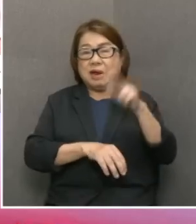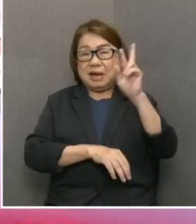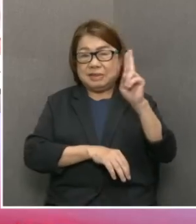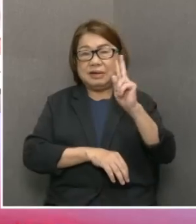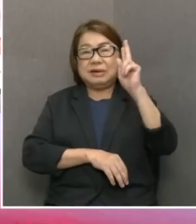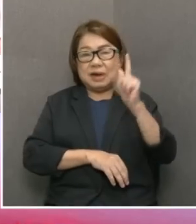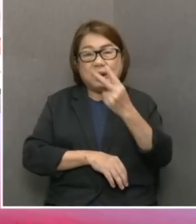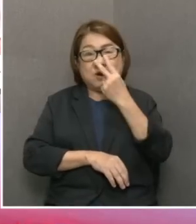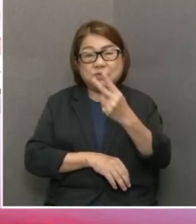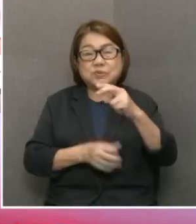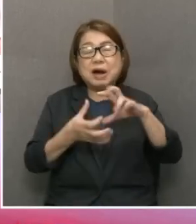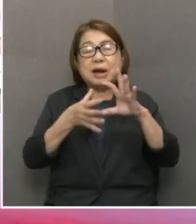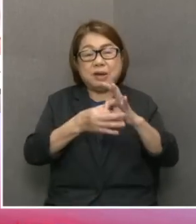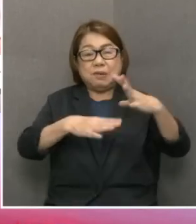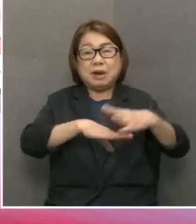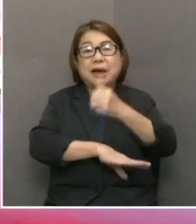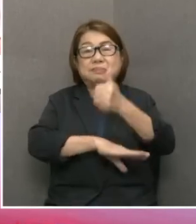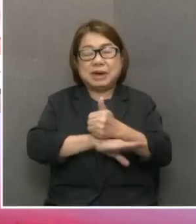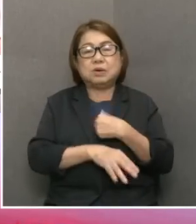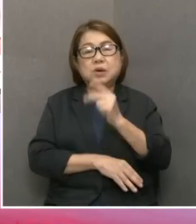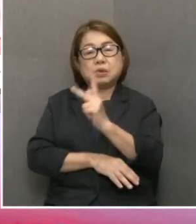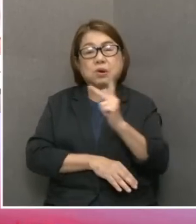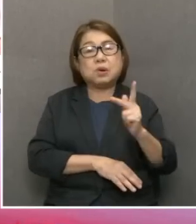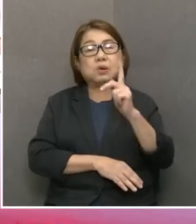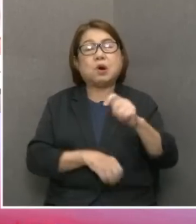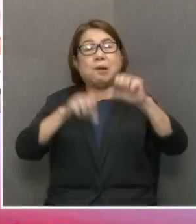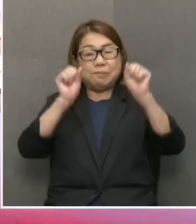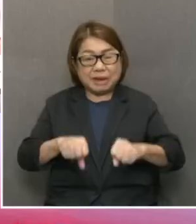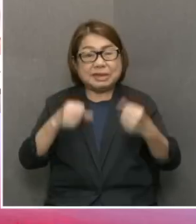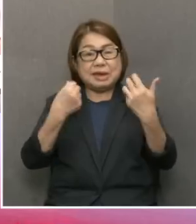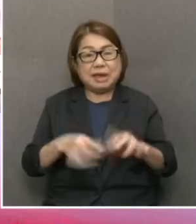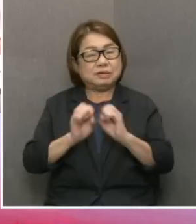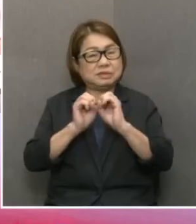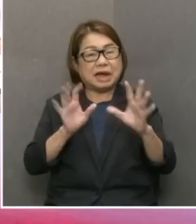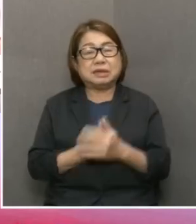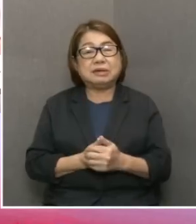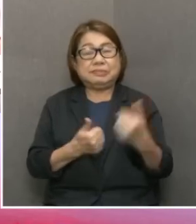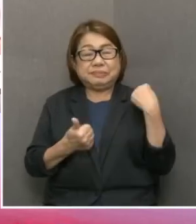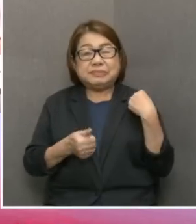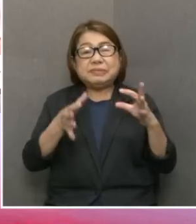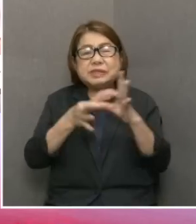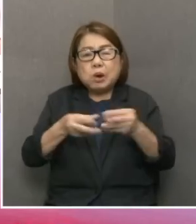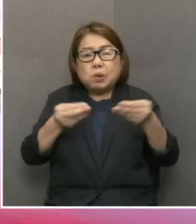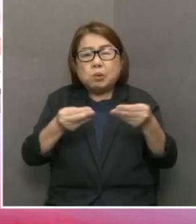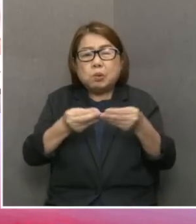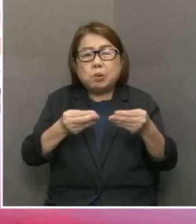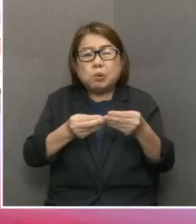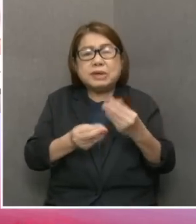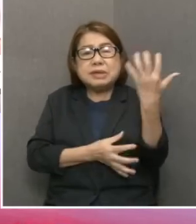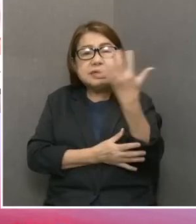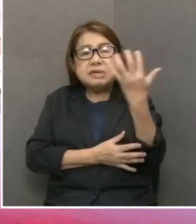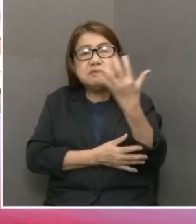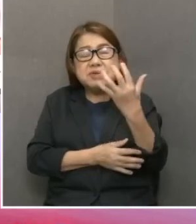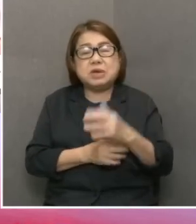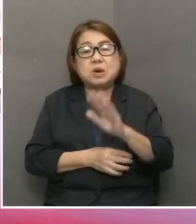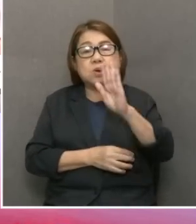กติดประเด็นทางการเมืองกันต่อนะคะหลังจากที่กกตมีมติเอกฉันท์ไม่รับคำร้องการถือหุ้นสื่อของพิธานะคะเนื่องจากว่า